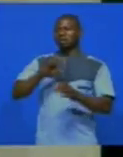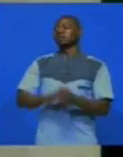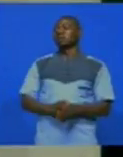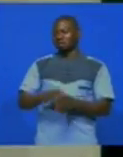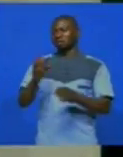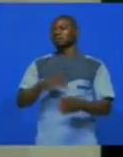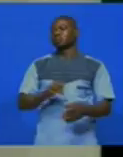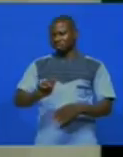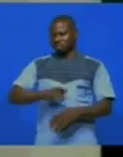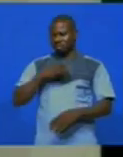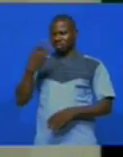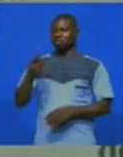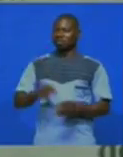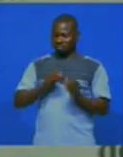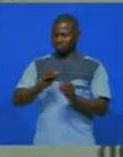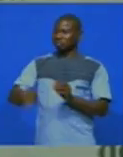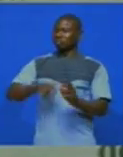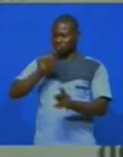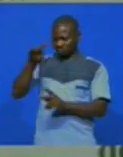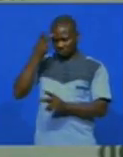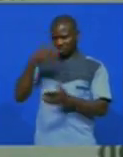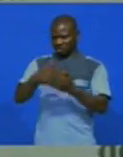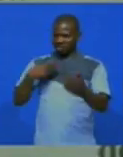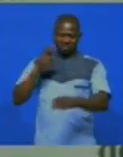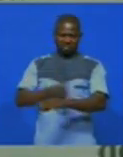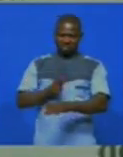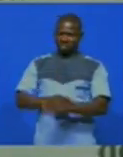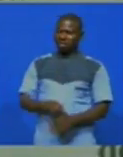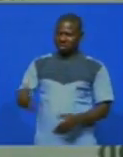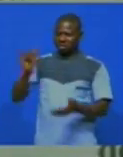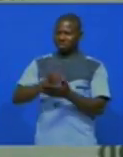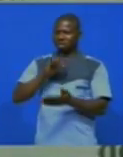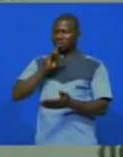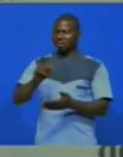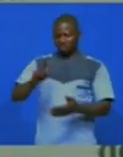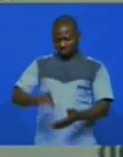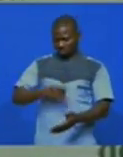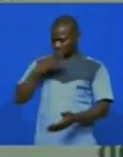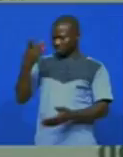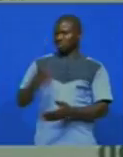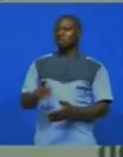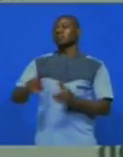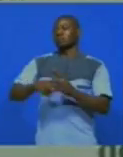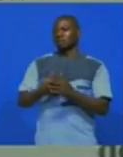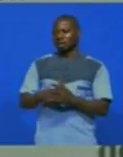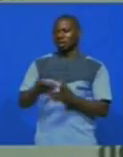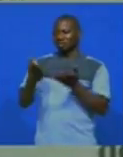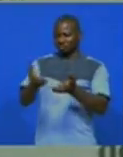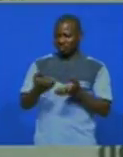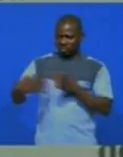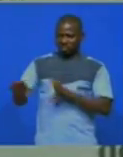à la une du journal Le Pays. Nous avons compris que c'est une campagne électorale qu'ils veulent commencer et ils veulent le faire aux